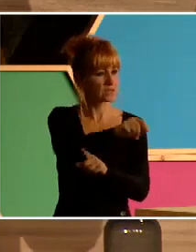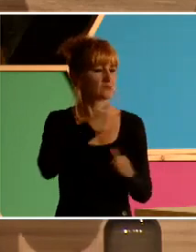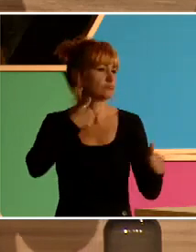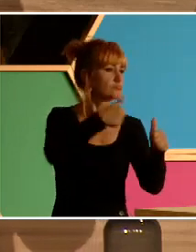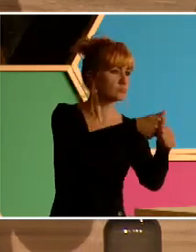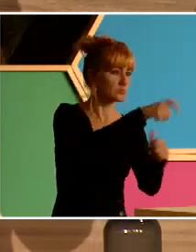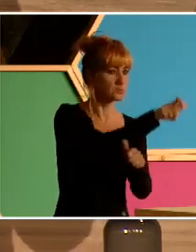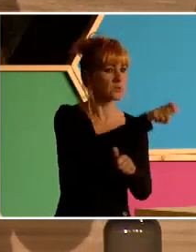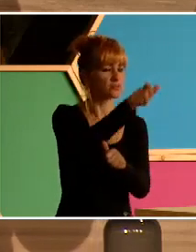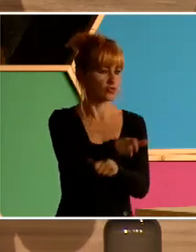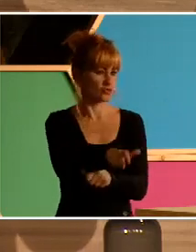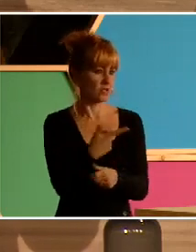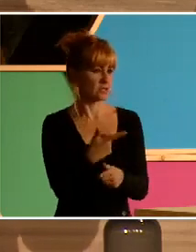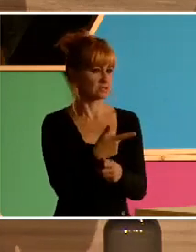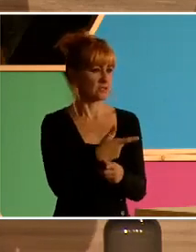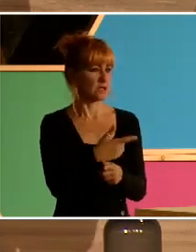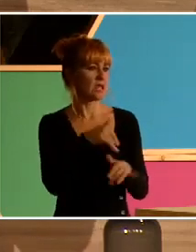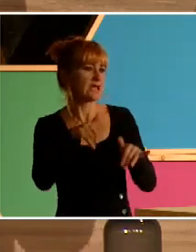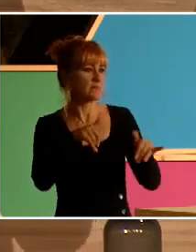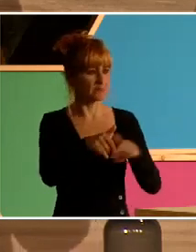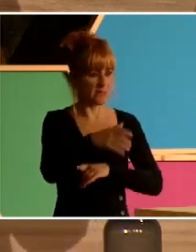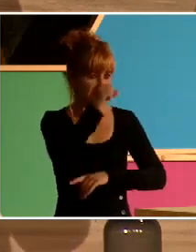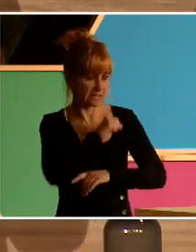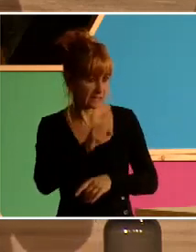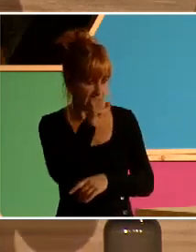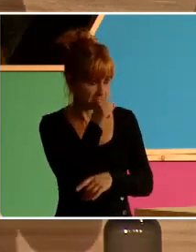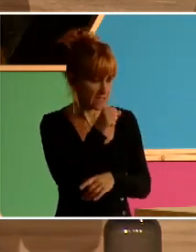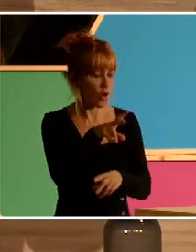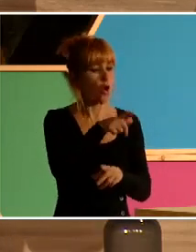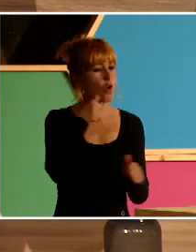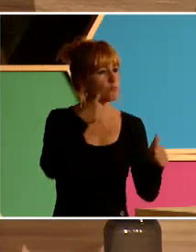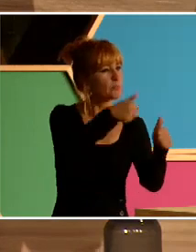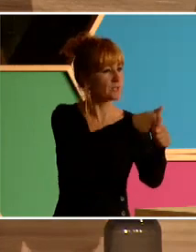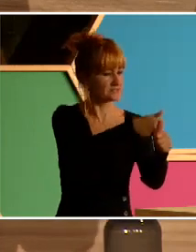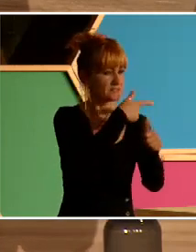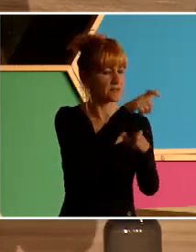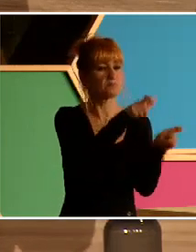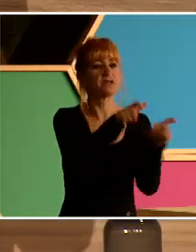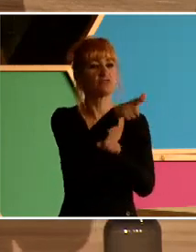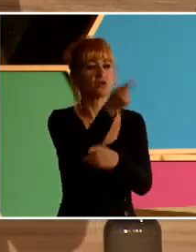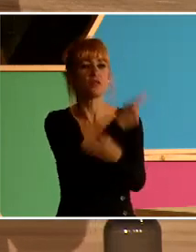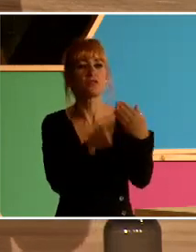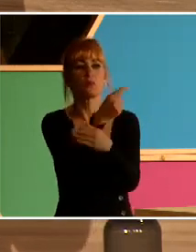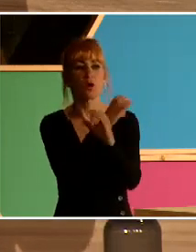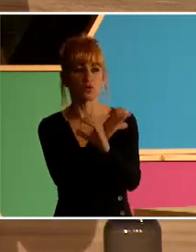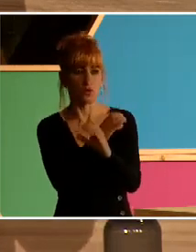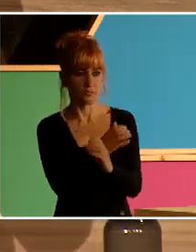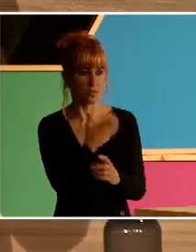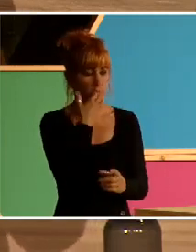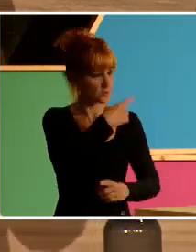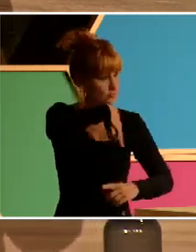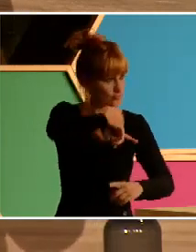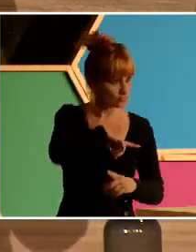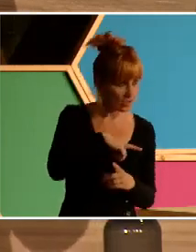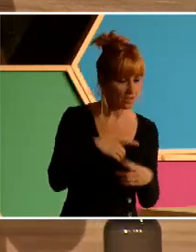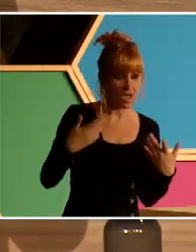acudits, tota aquella gent dissident que, per exemple, critica la monarquia. Tenim un raper que està